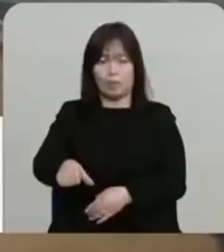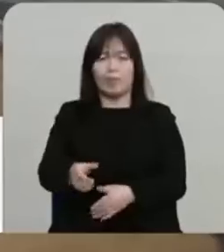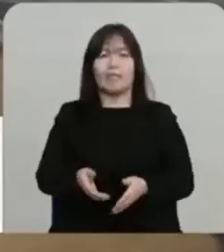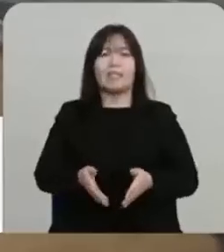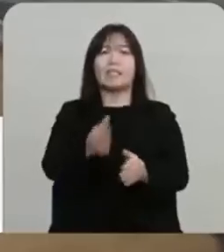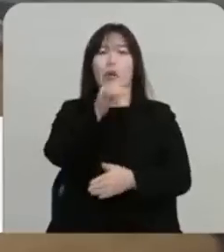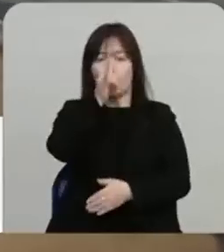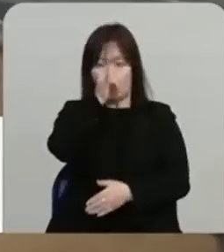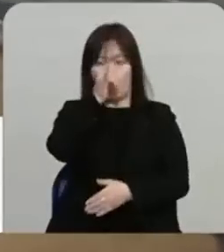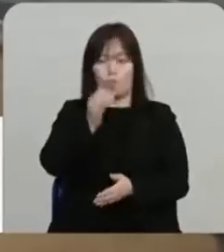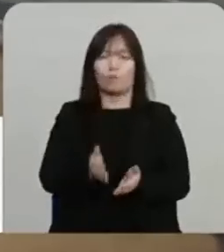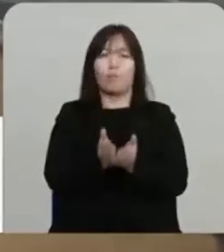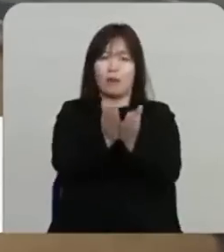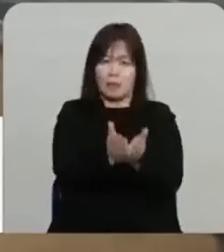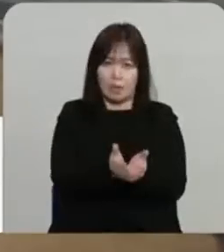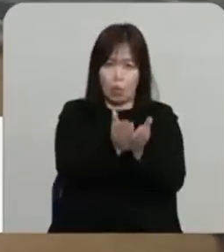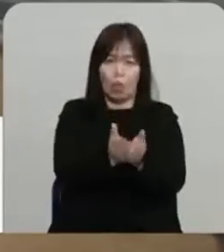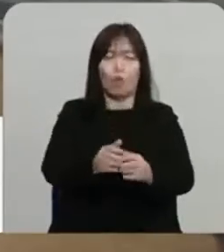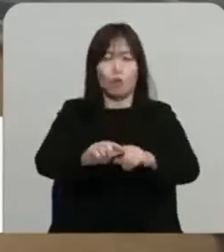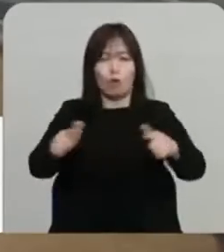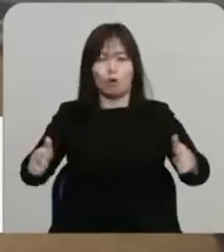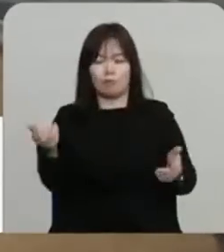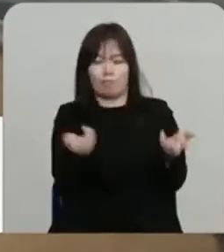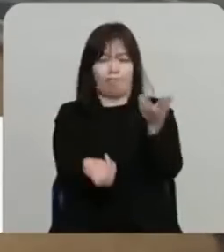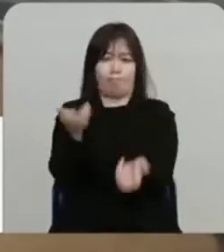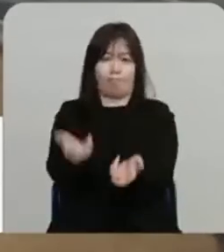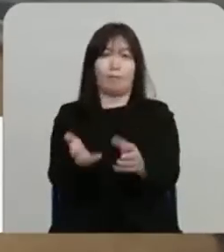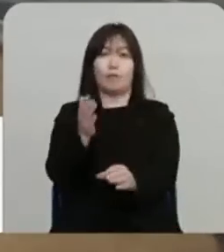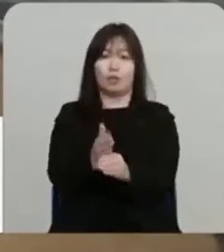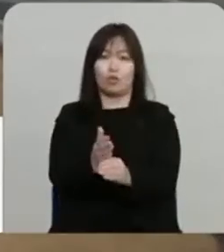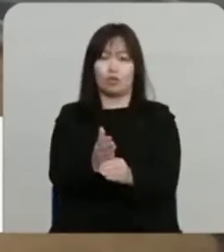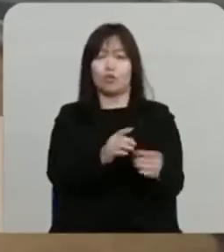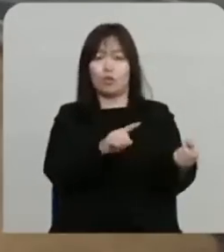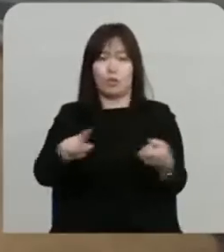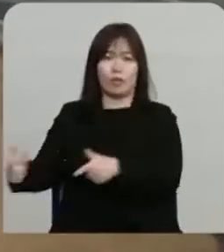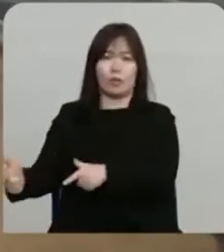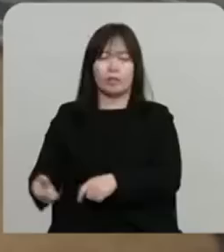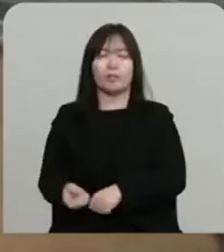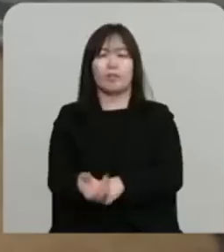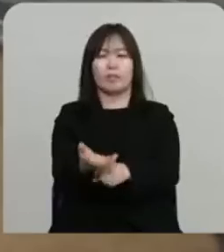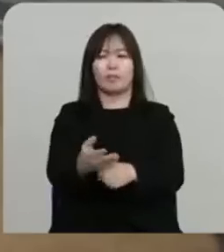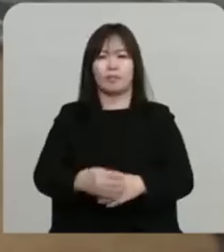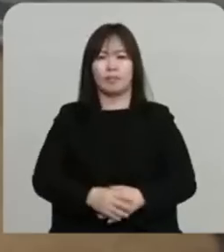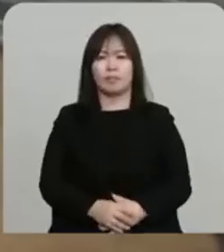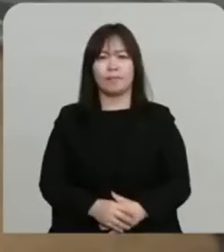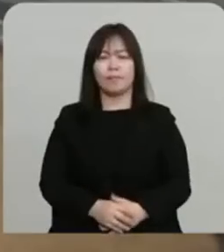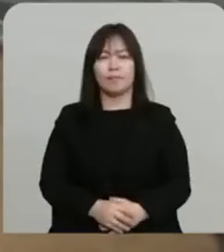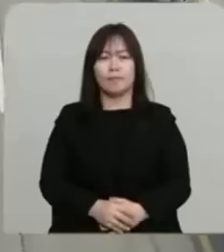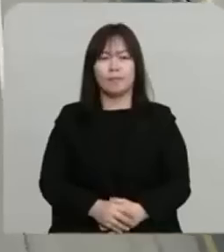십자형 도로망과 신항만 등 기반 시설이 속속 들어서고 있습니다. 오중호 기자가 다녀왔습니다.